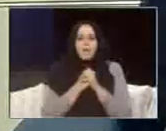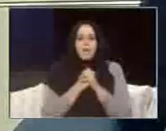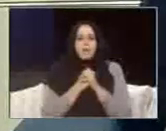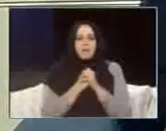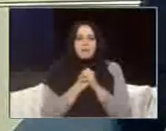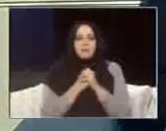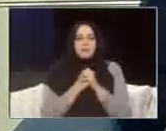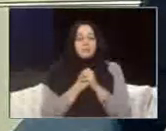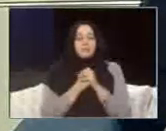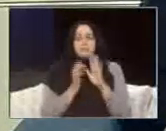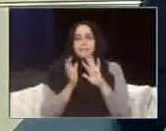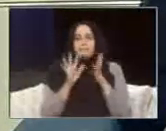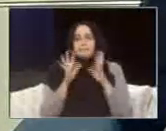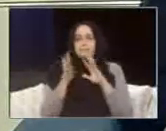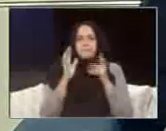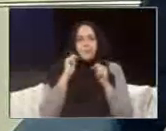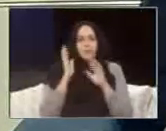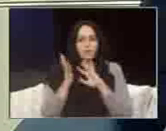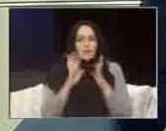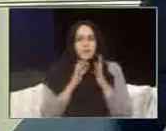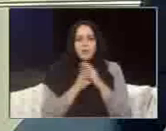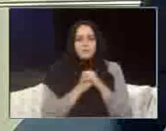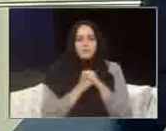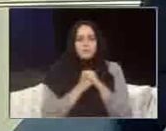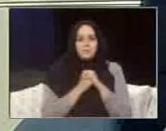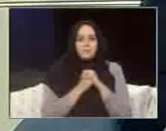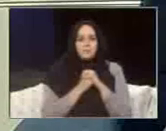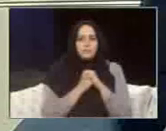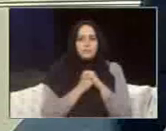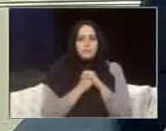زوجين بعد ترفض كلمة طلاق